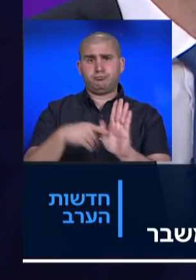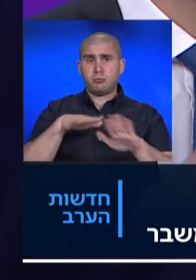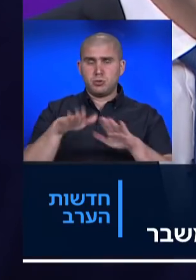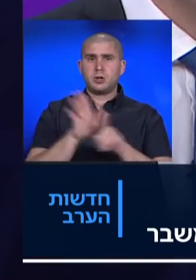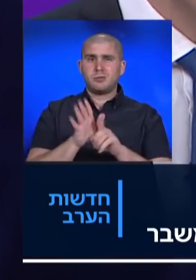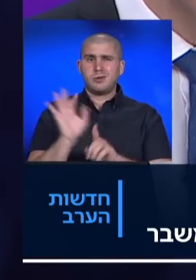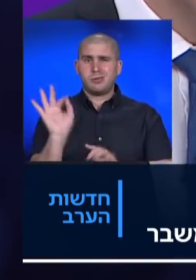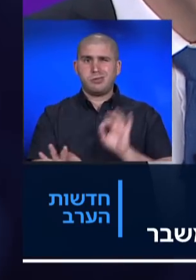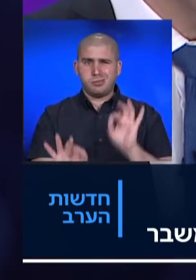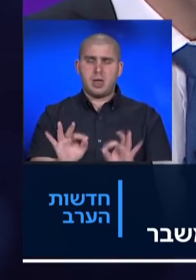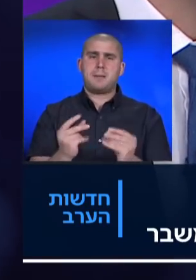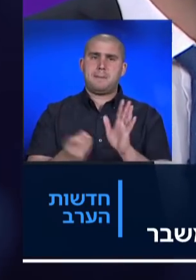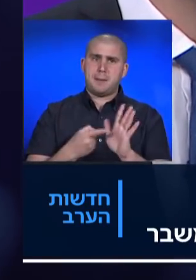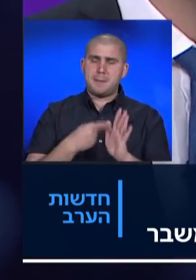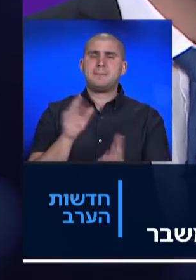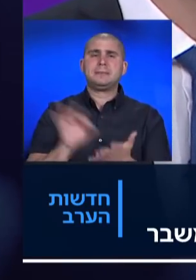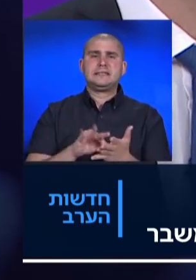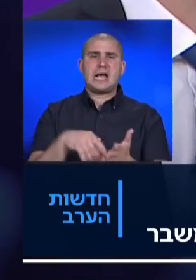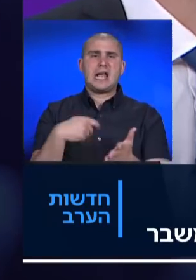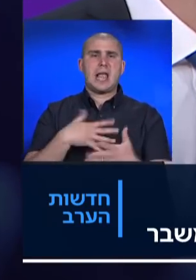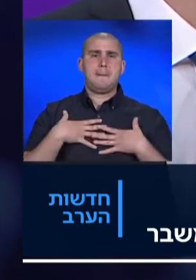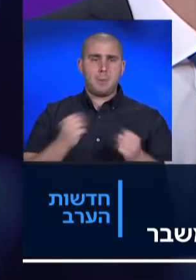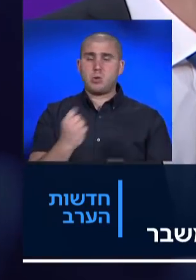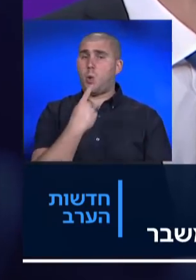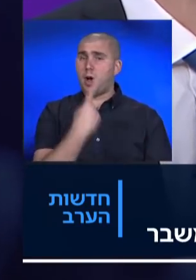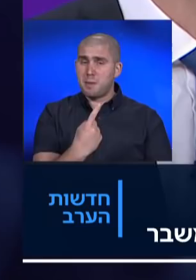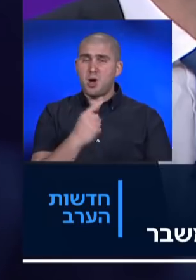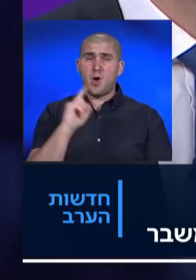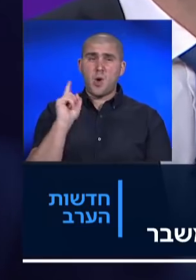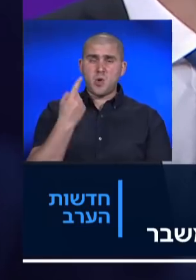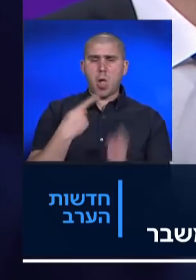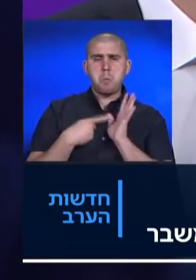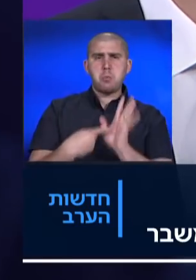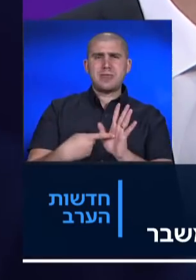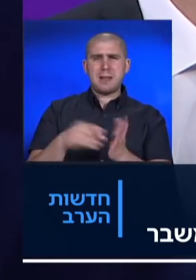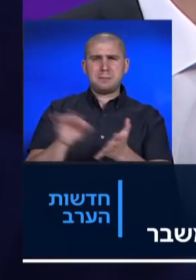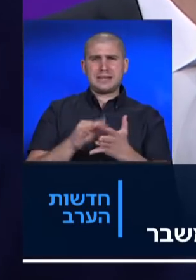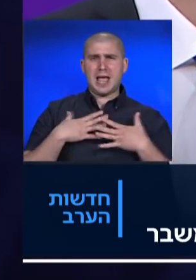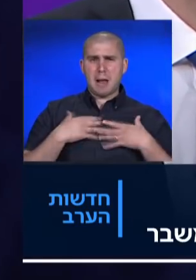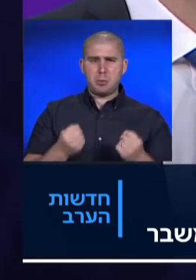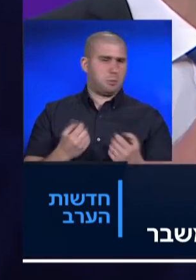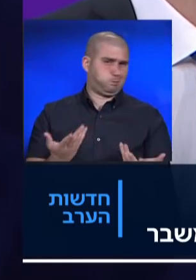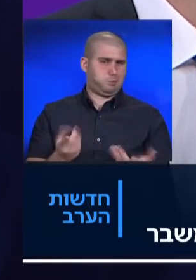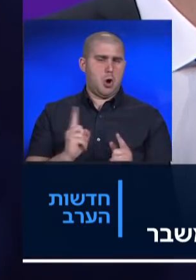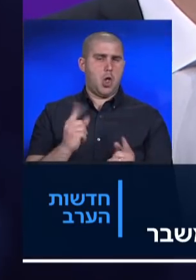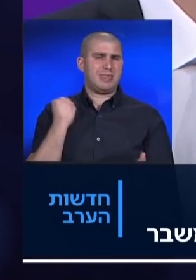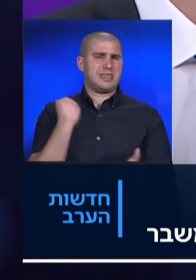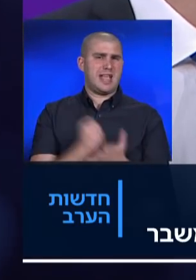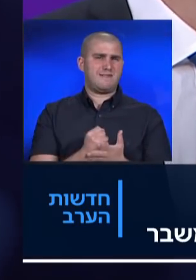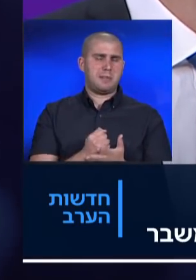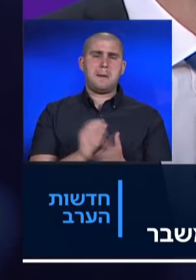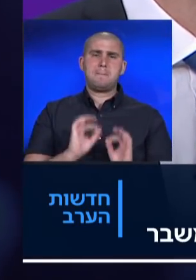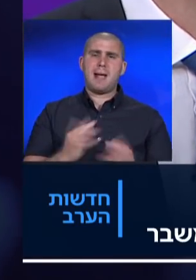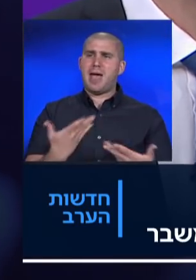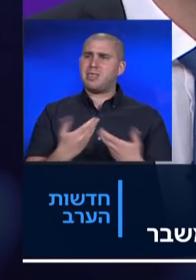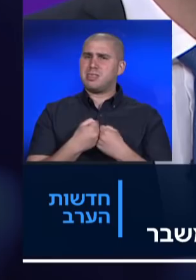פעמים את משרד הבריאות, הוא אומר שכל המודלים בעצם של משרד הבריאות אינם מתוקפים על ידי, ואינם מאותגרים על ידי